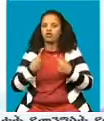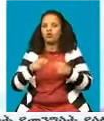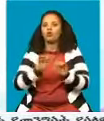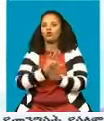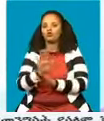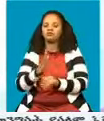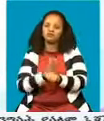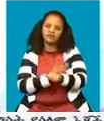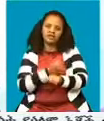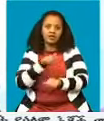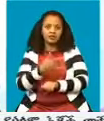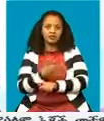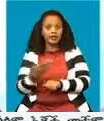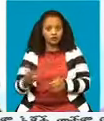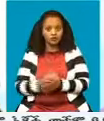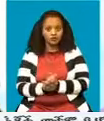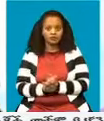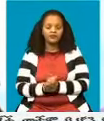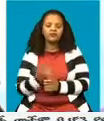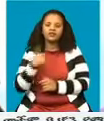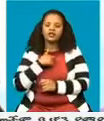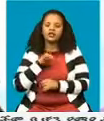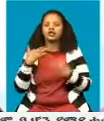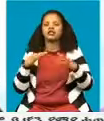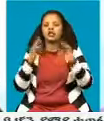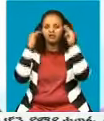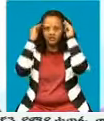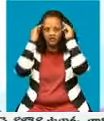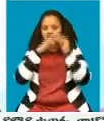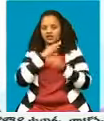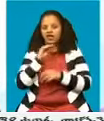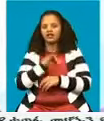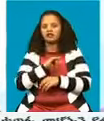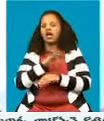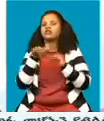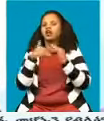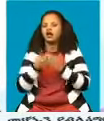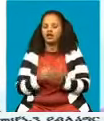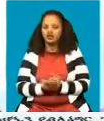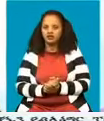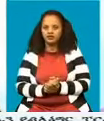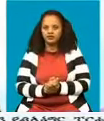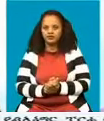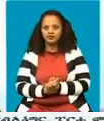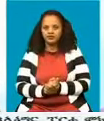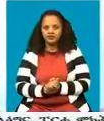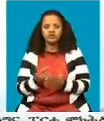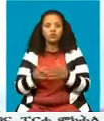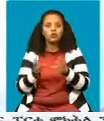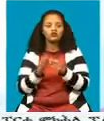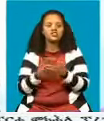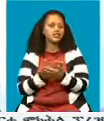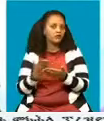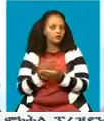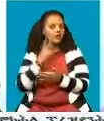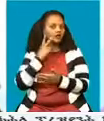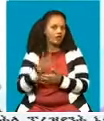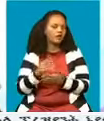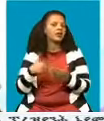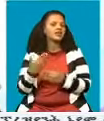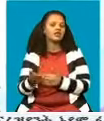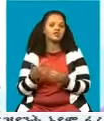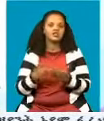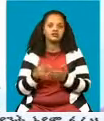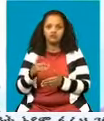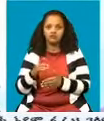ተሞክሮች ማሻሻል ያለብን ነገሮችንም እኛም እንደ ጤና ሚኒስትርና እንደ አጠቃላይ የዚህ ጉባኤው ተሳታፊዎች አይተናል። በቀጣይም